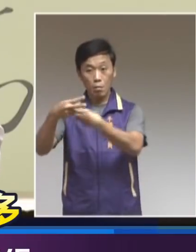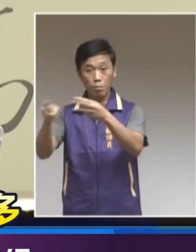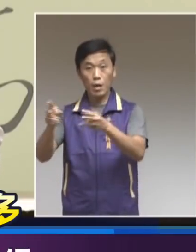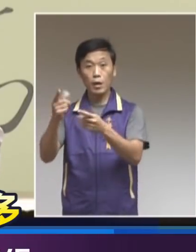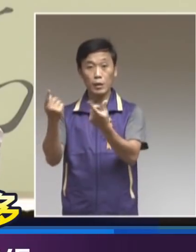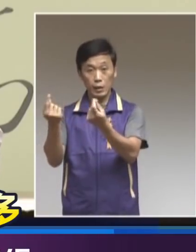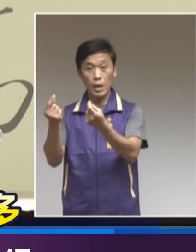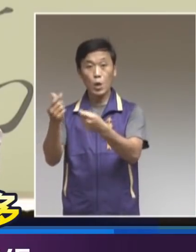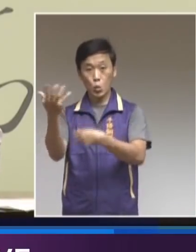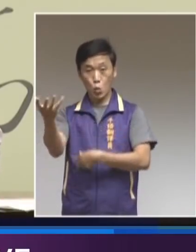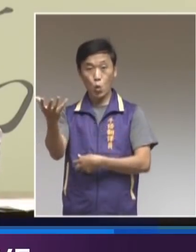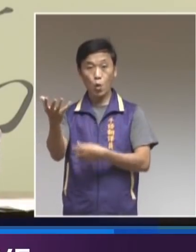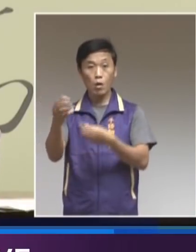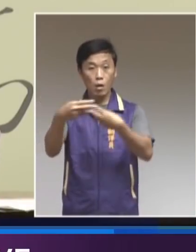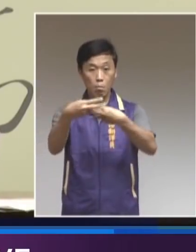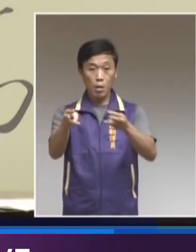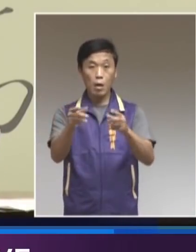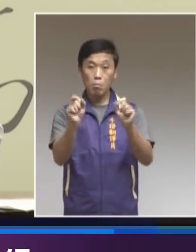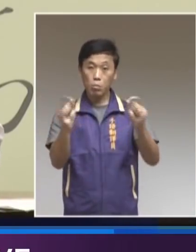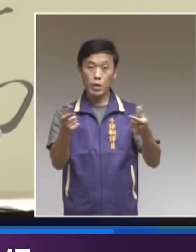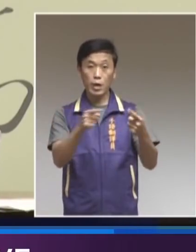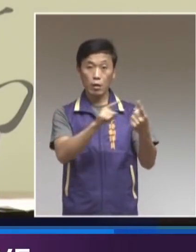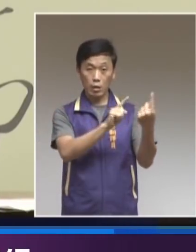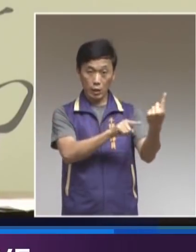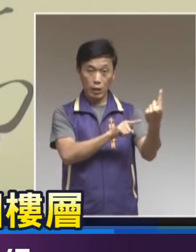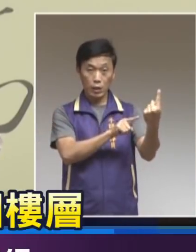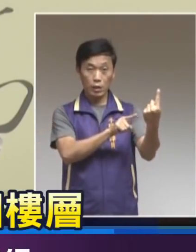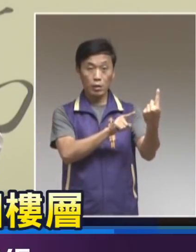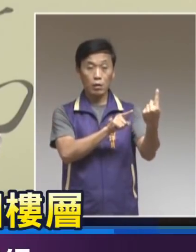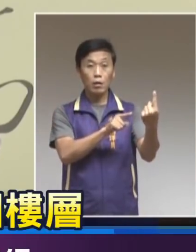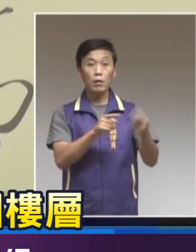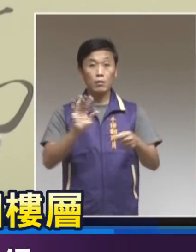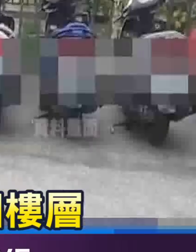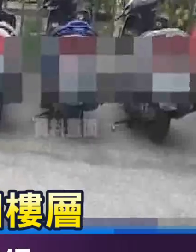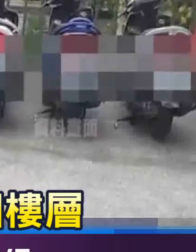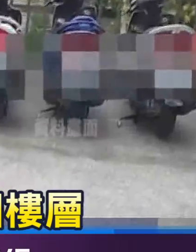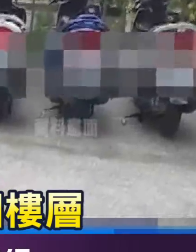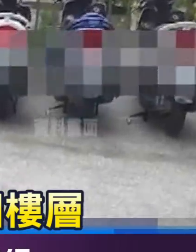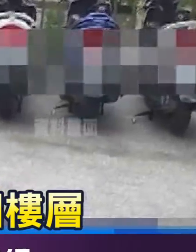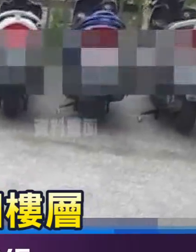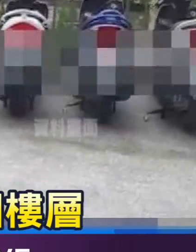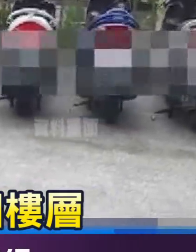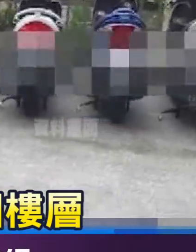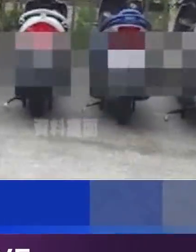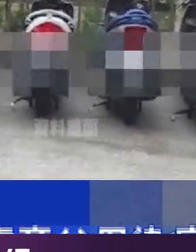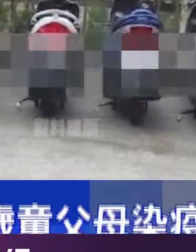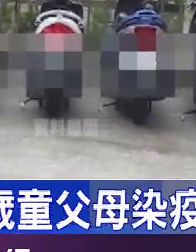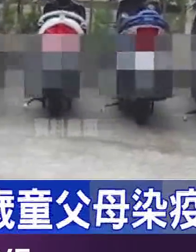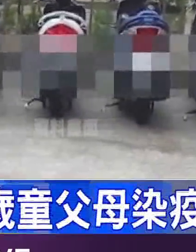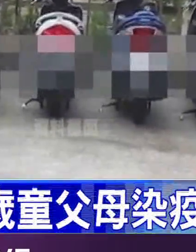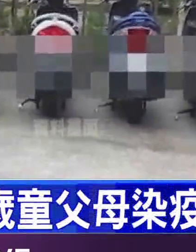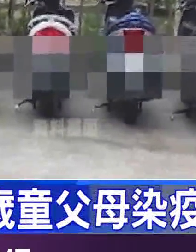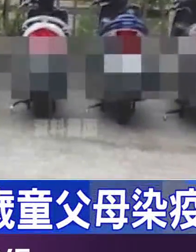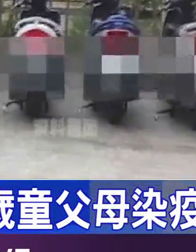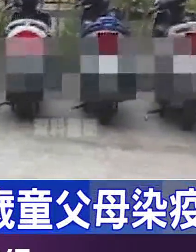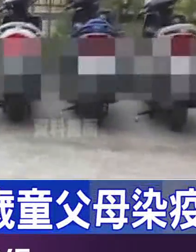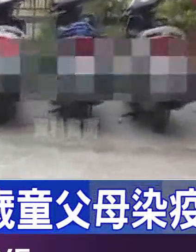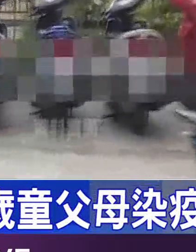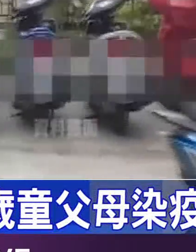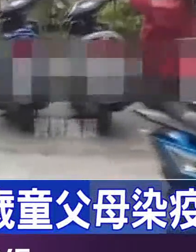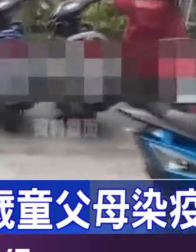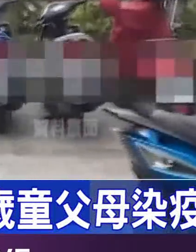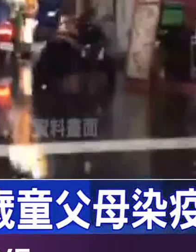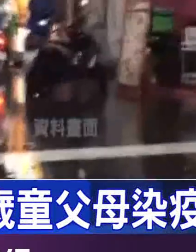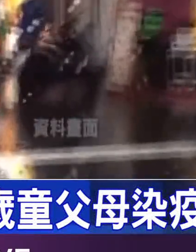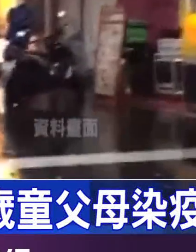为多，不同班有1例，但是都是在同一个楼层。 另外，在大寮幼儿园曾到礁溪旅游的确诊男